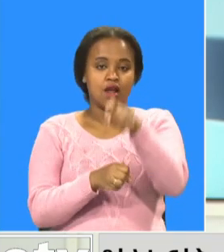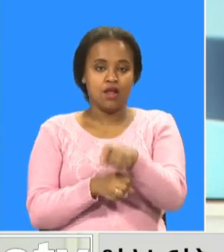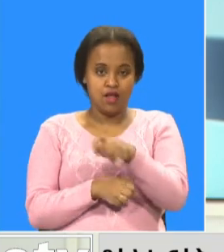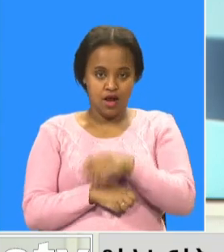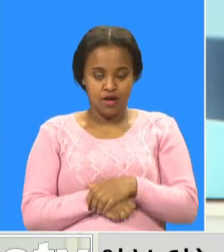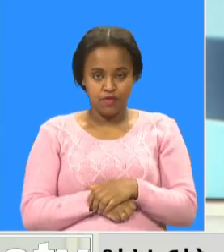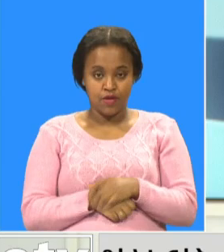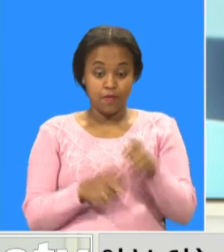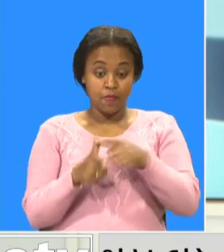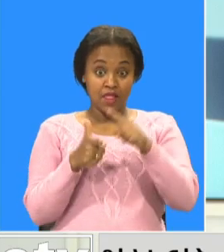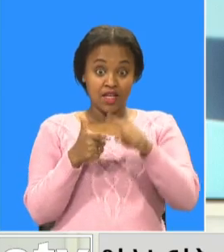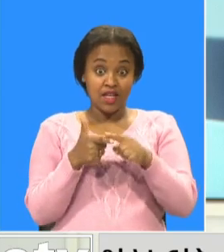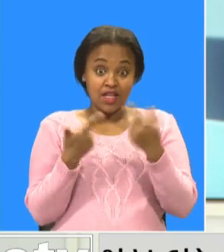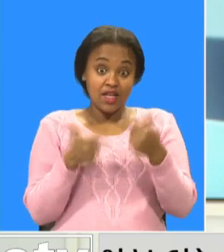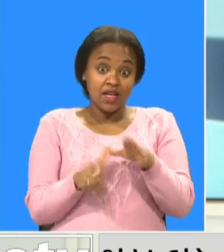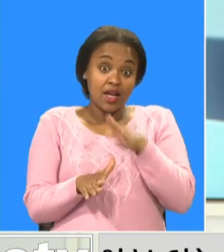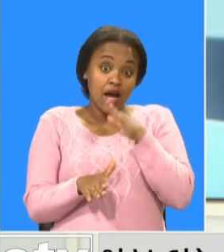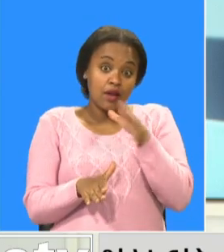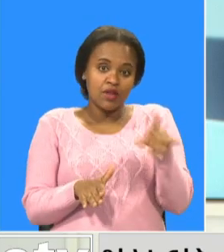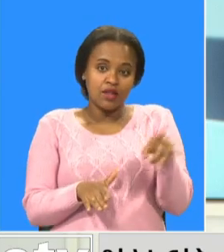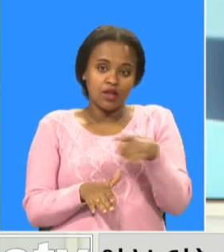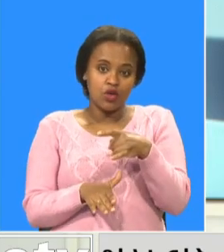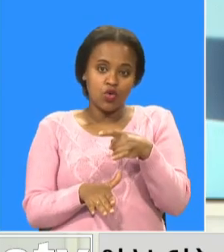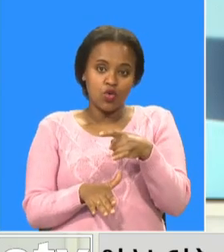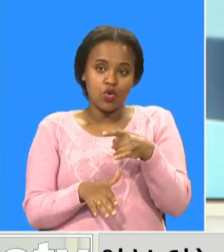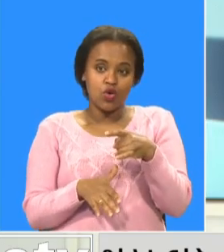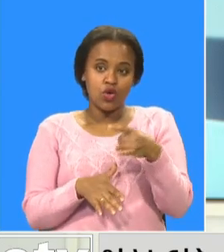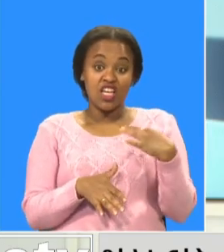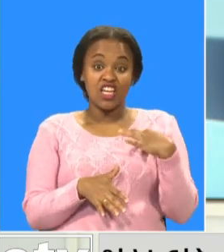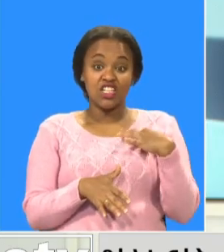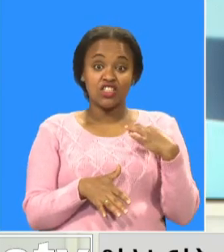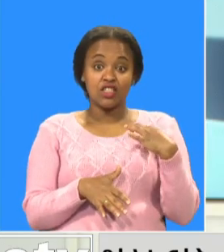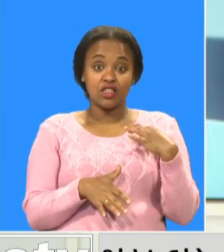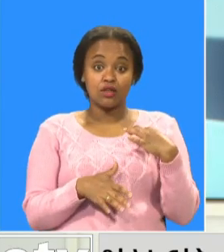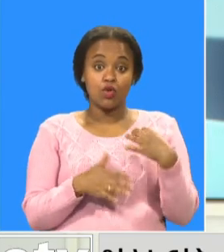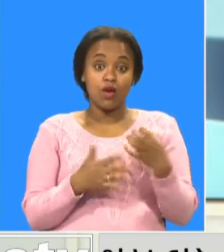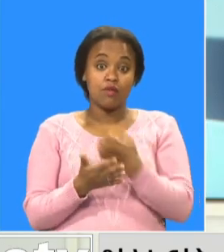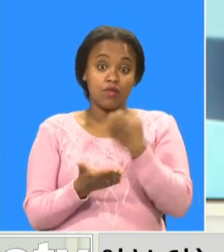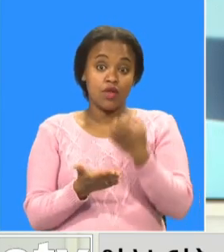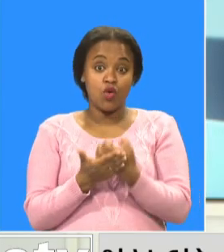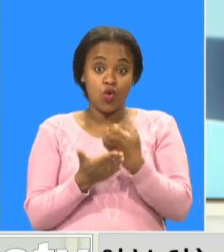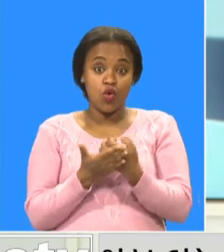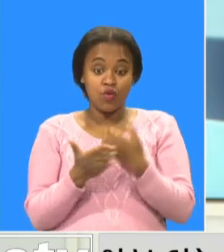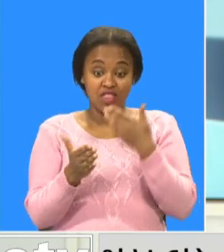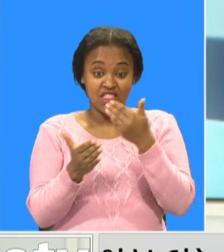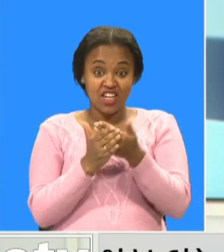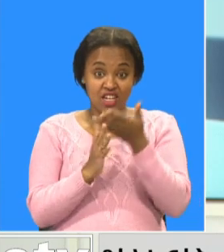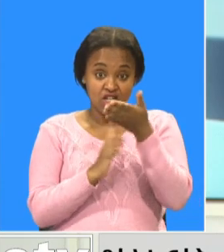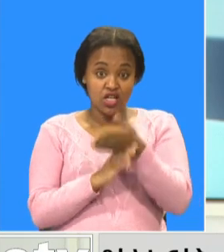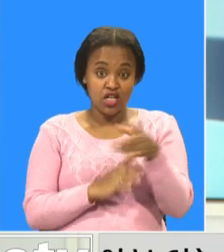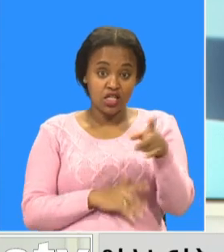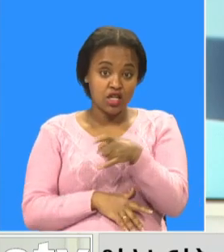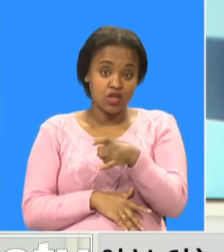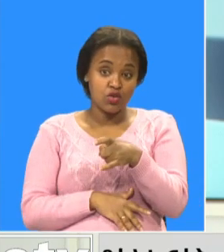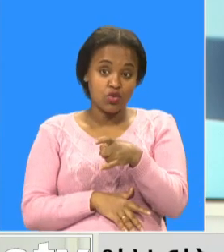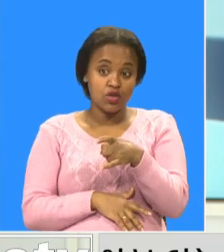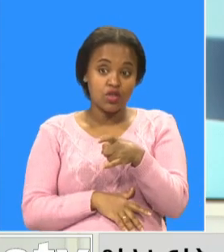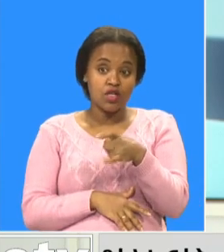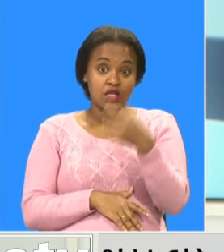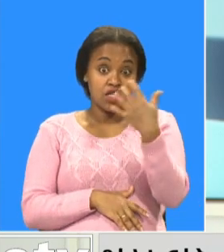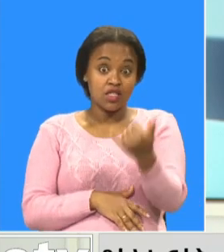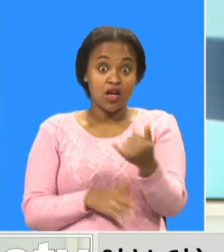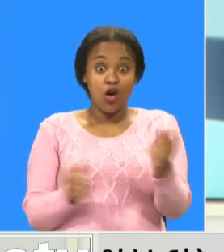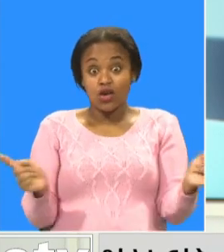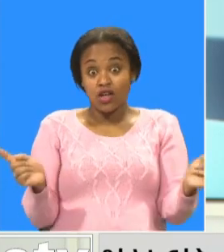እንግዲህ እንዳለመታደል ሆኖ ወይም የጨርቅ ቁጠባ ወይም ደግሞ ከኢኮኖሚ ተደራሽነት አንጻር ይሁን አላውቅም